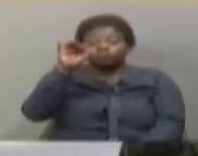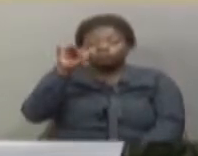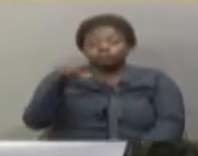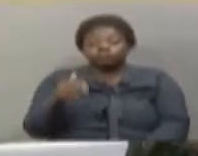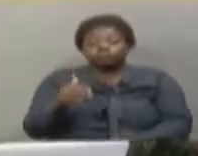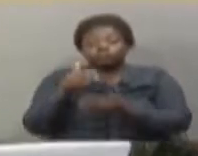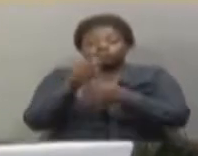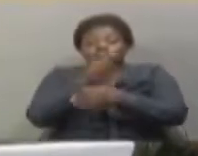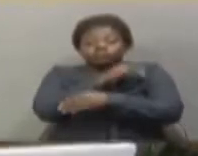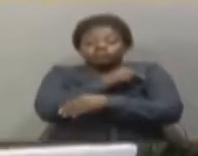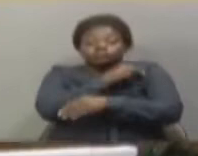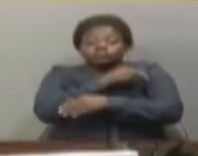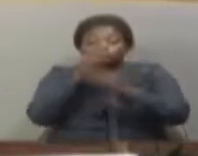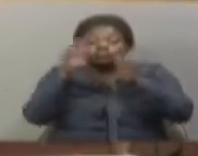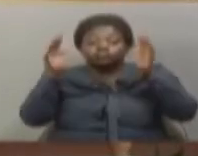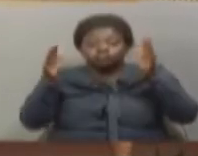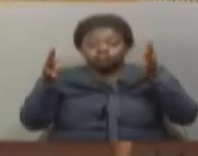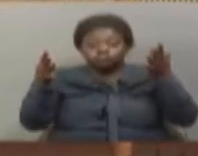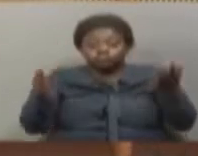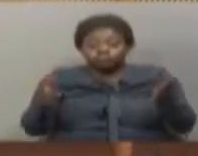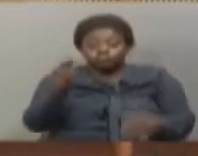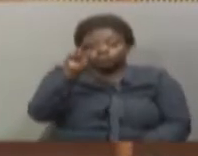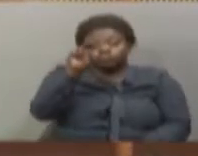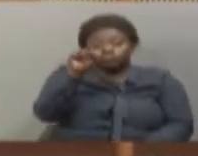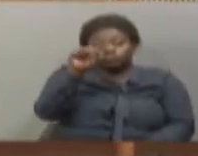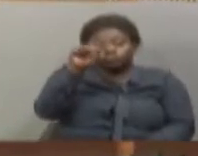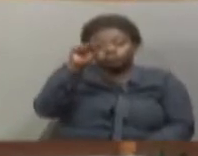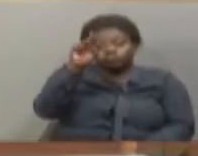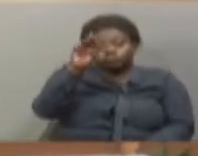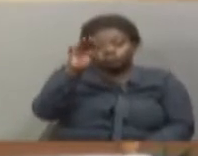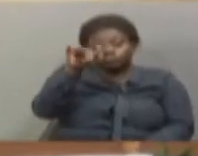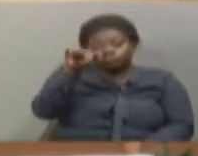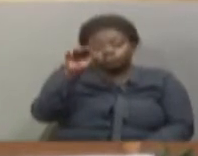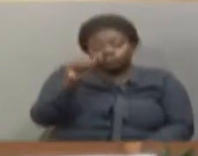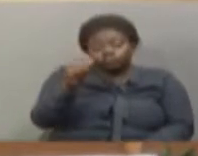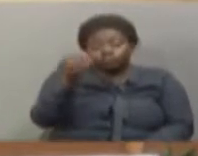n'ekizimba ekinene ennyo ekiddwaliro ng'ensambya kakati.